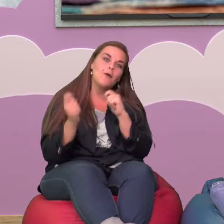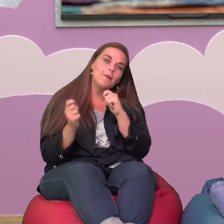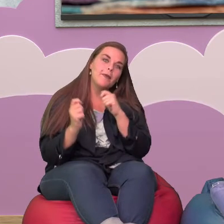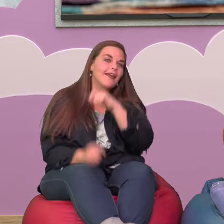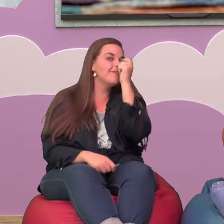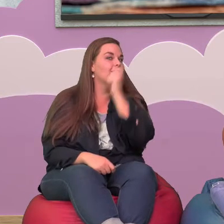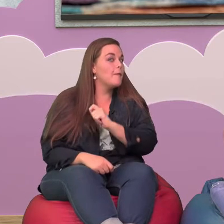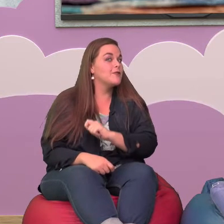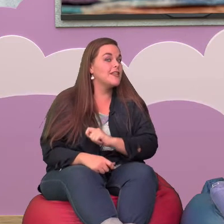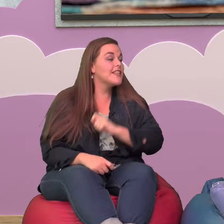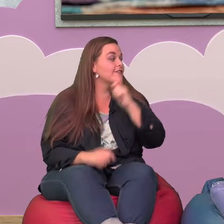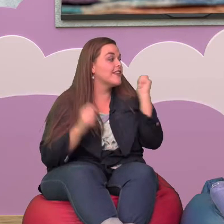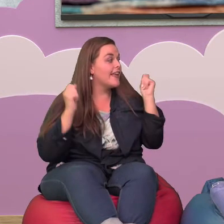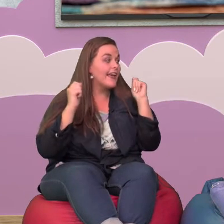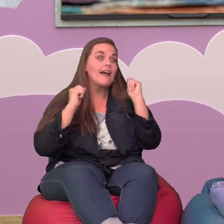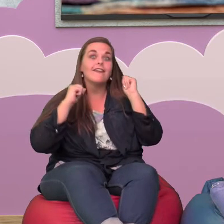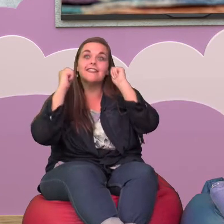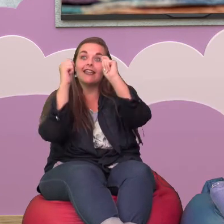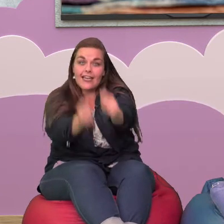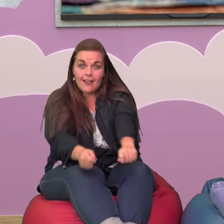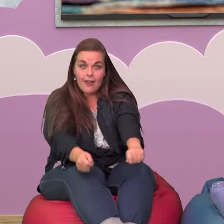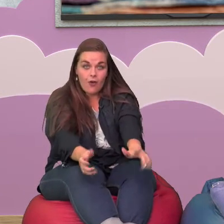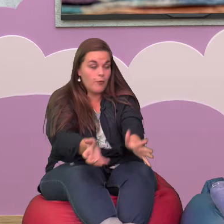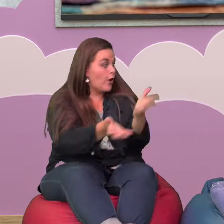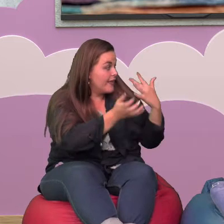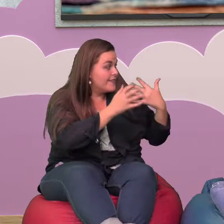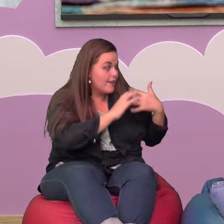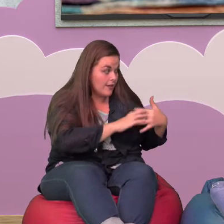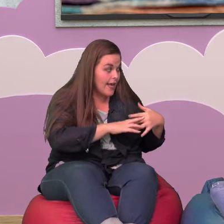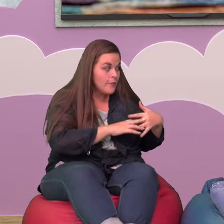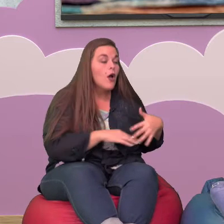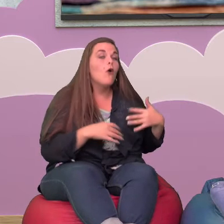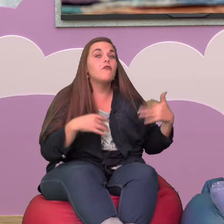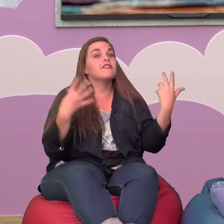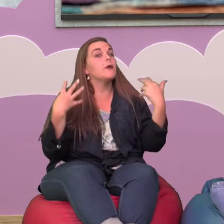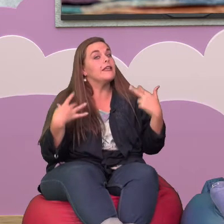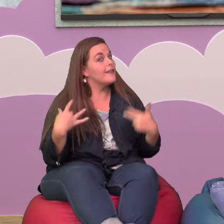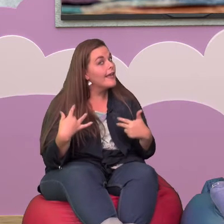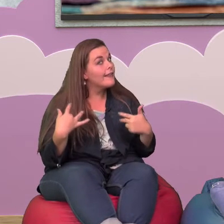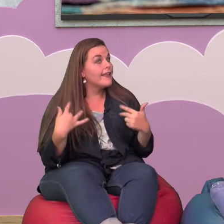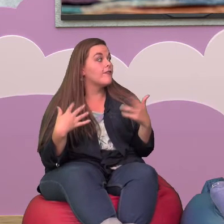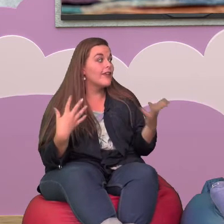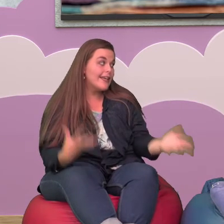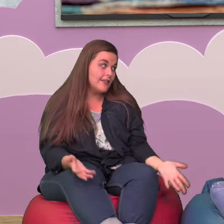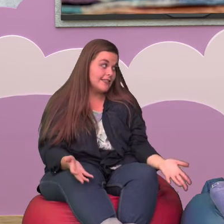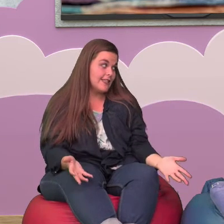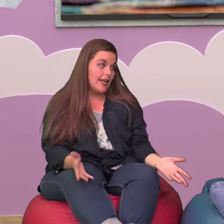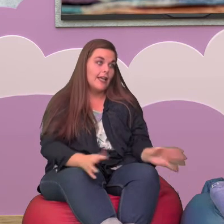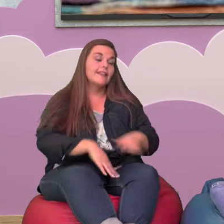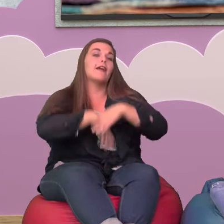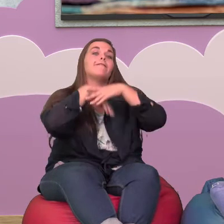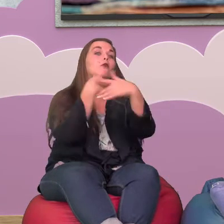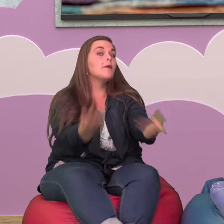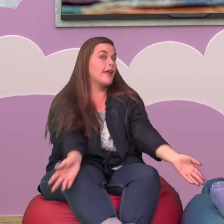ons oor koop en verkoop. So dit is wanneer jy geldjies gee om daai goedjies te kan kry. Of as jy goedjies het en jy wil geldjies